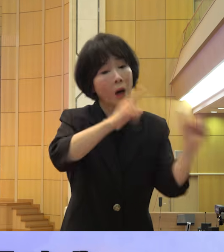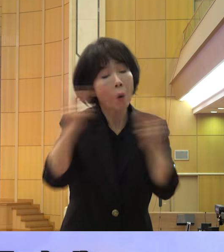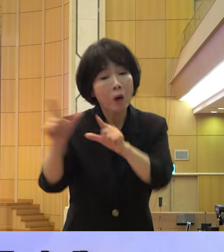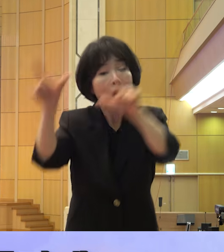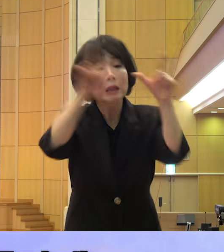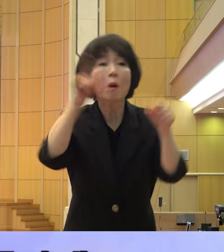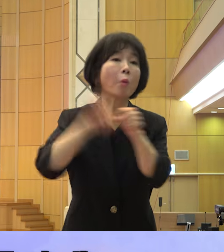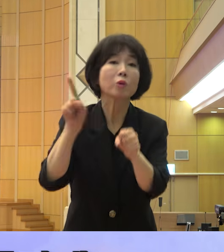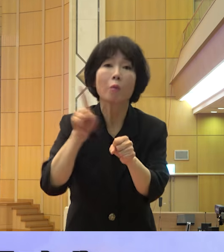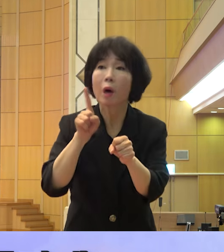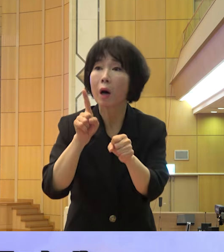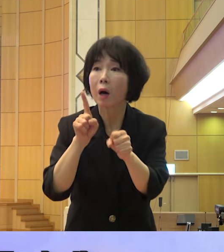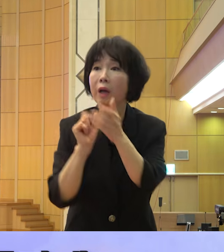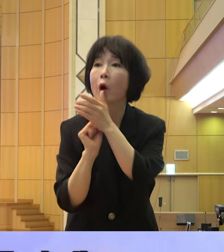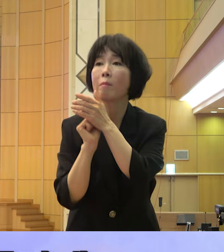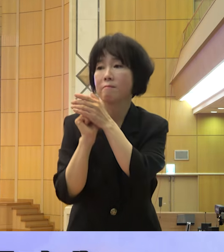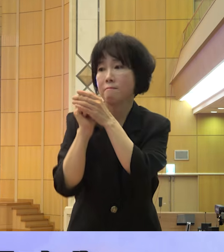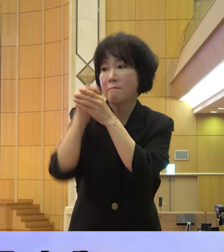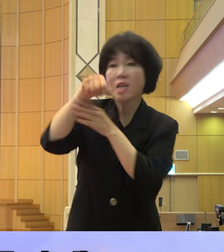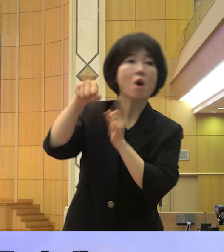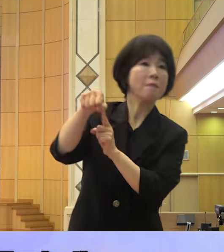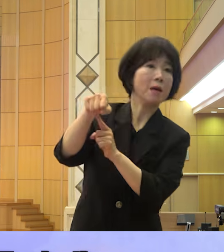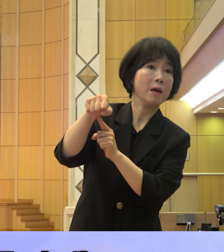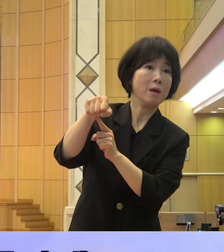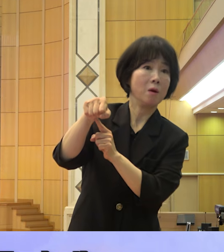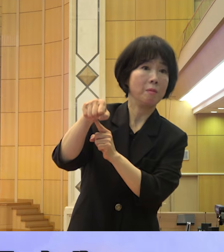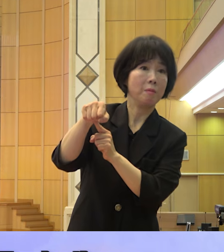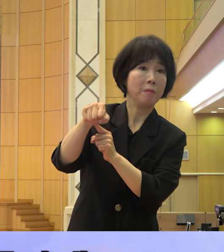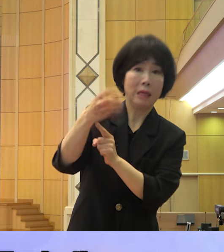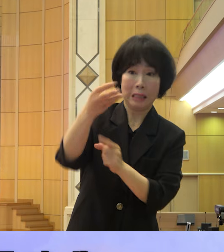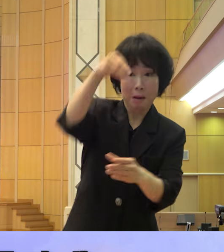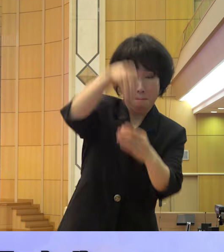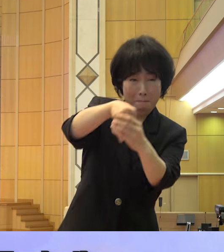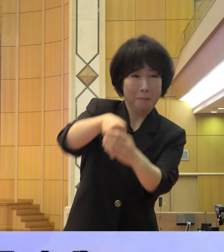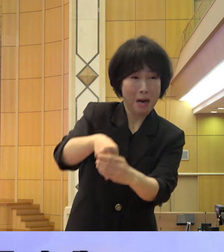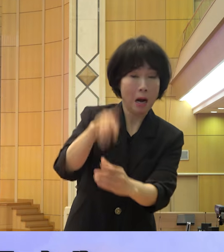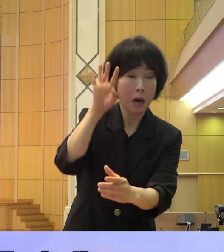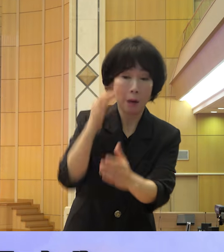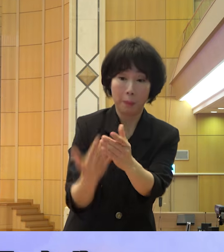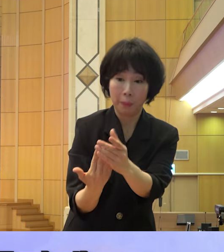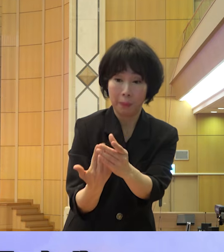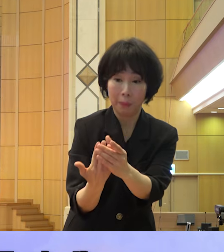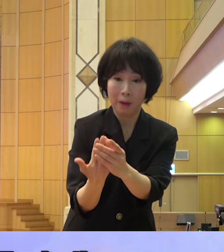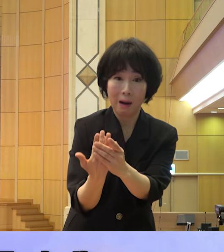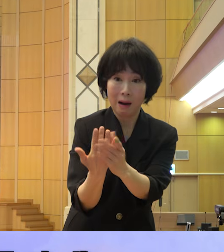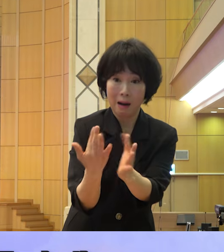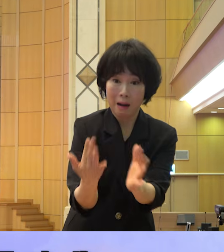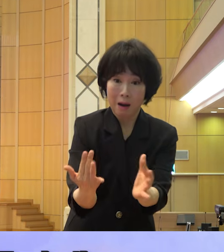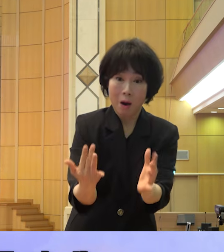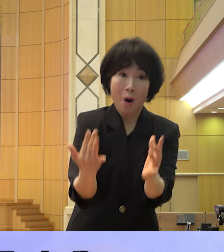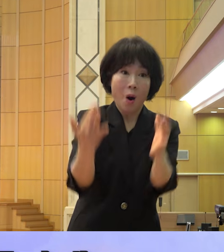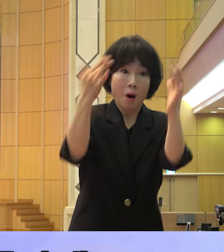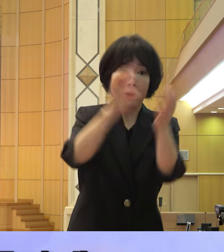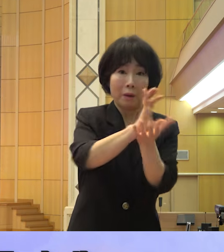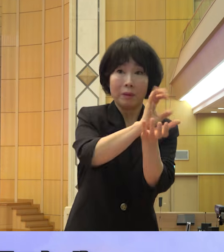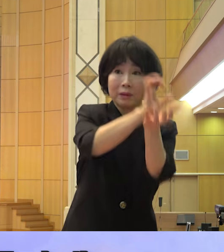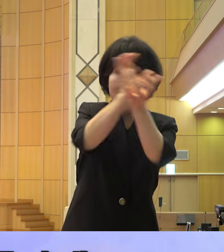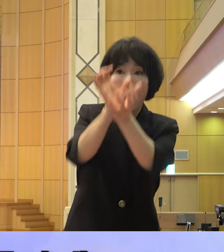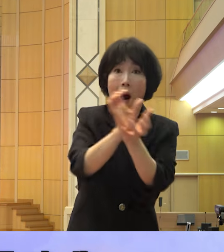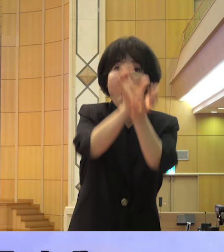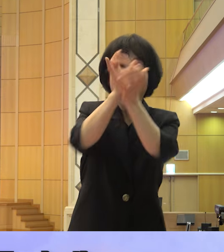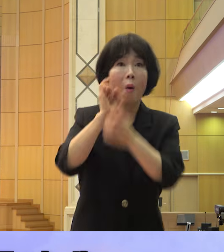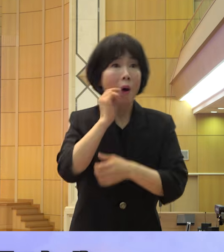게 목적이잖아. 뭐 싹이 잘 나고 잘 자라고 잎이 무성하고 꽃이 피고, 뭐 꽃이 아름답다